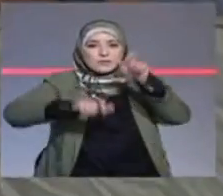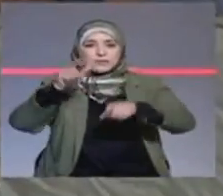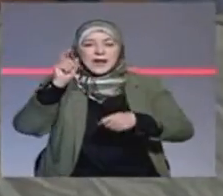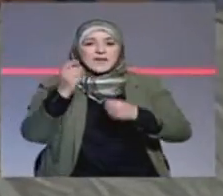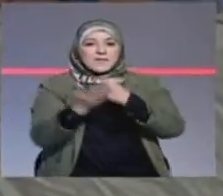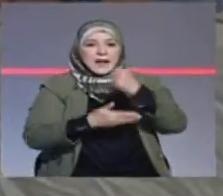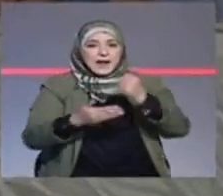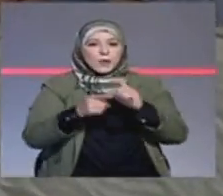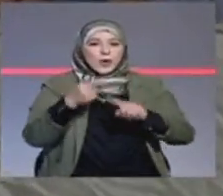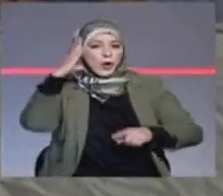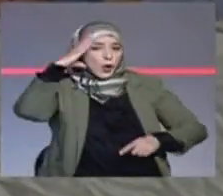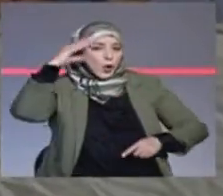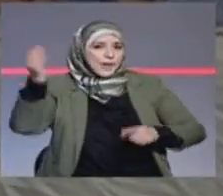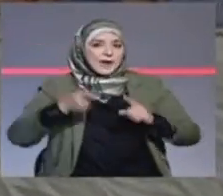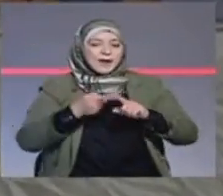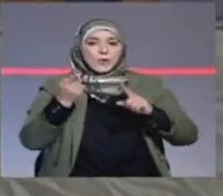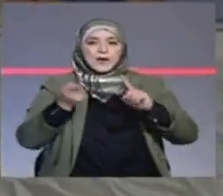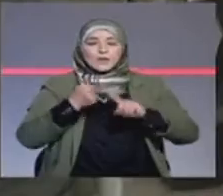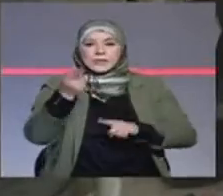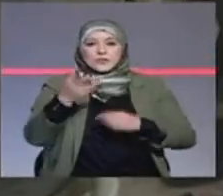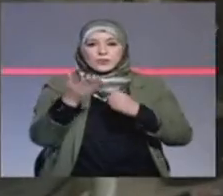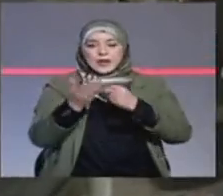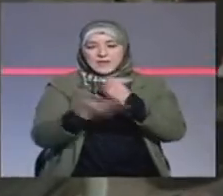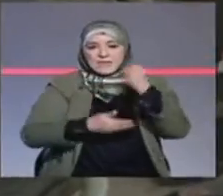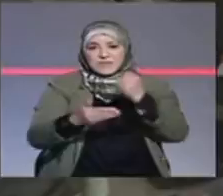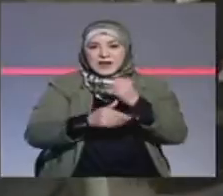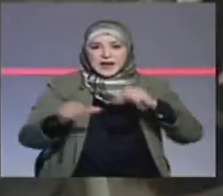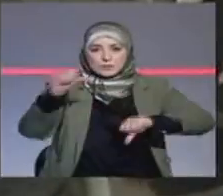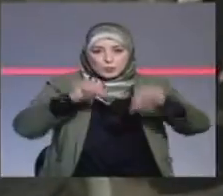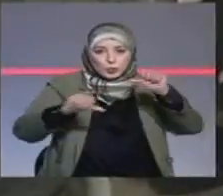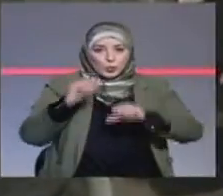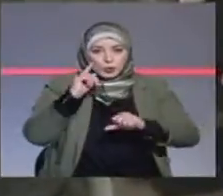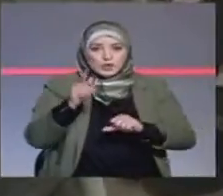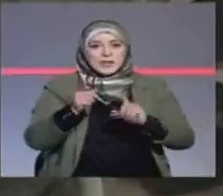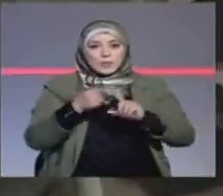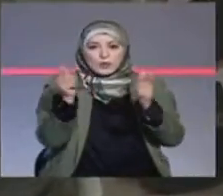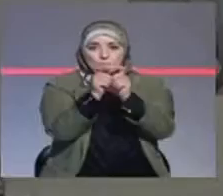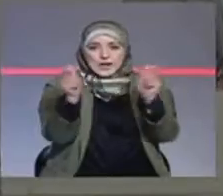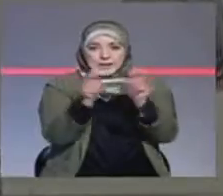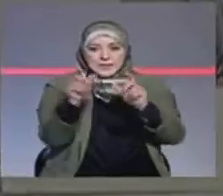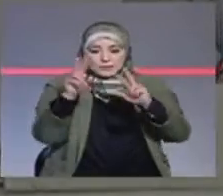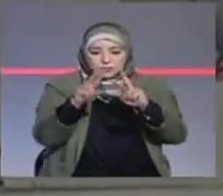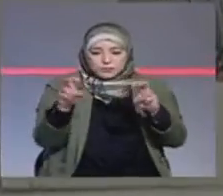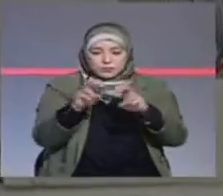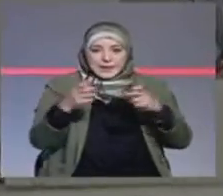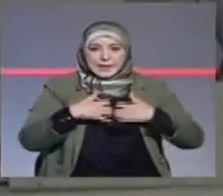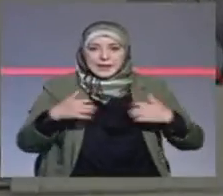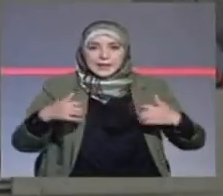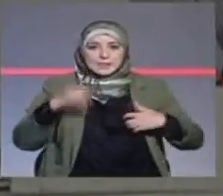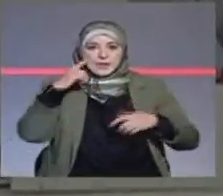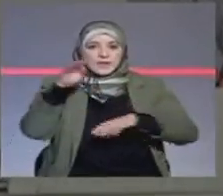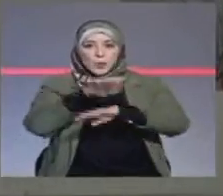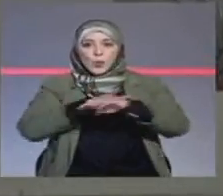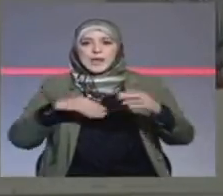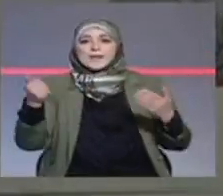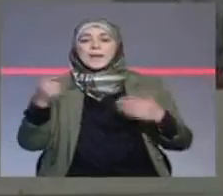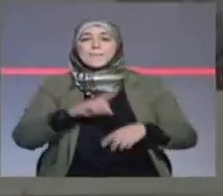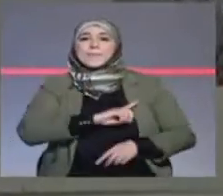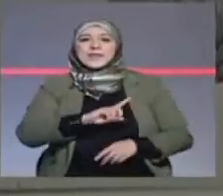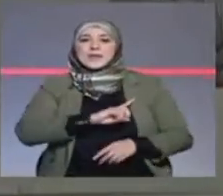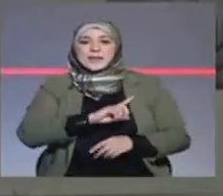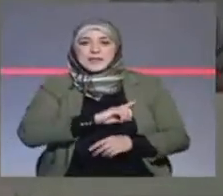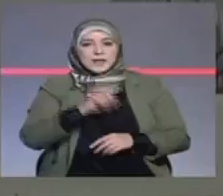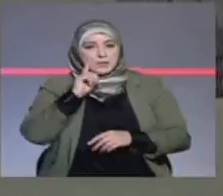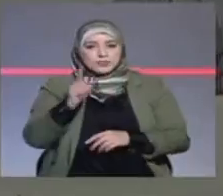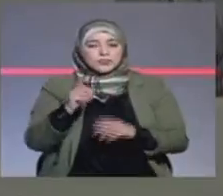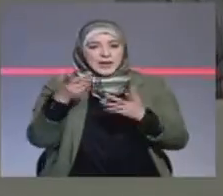وخبراء ومختصون في الفلاحة البيولوجية والإيكولوجية من مؤسسات البحث العلمي في ولاية مدنين